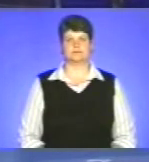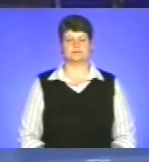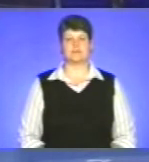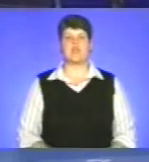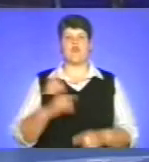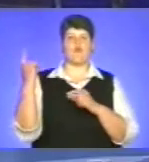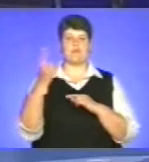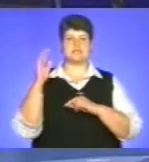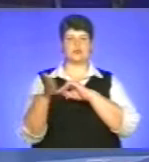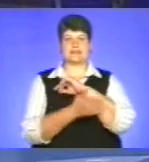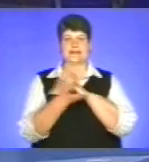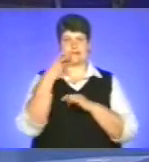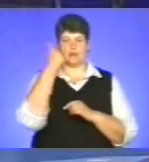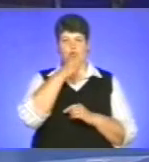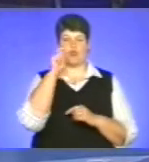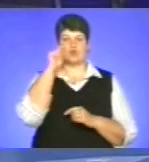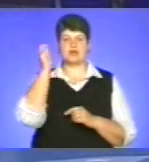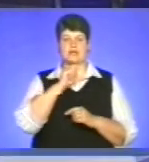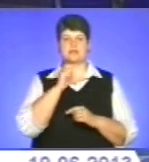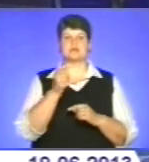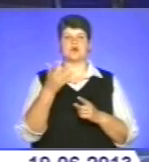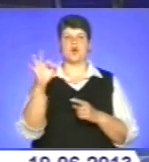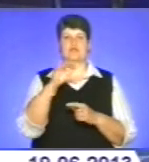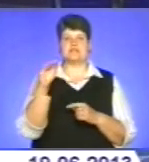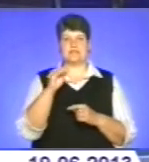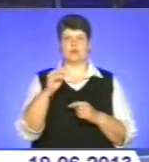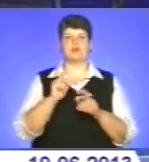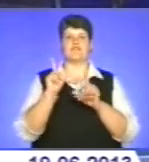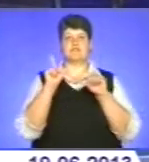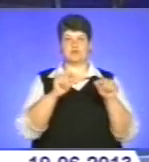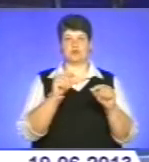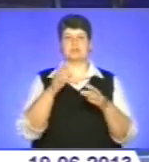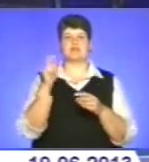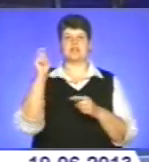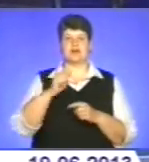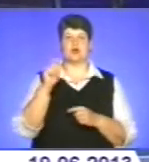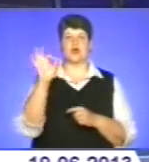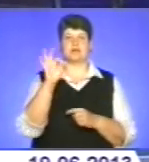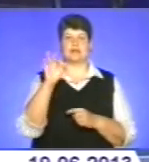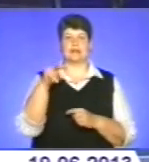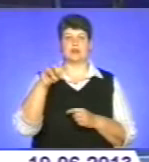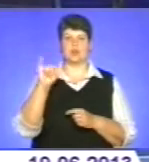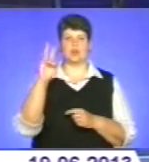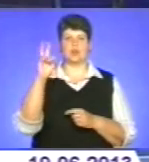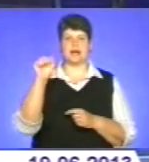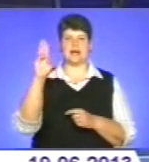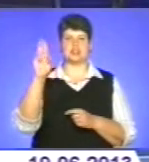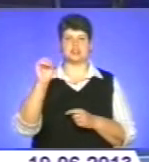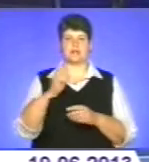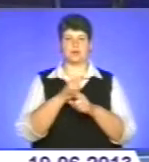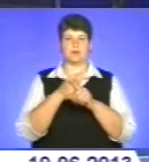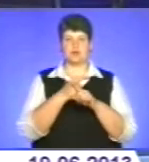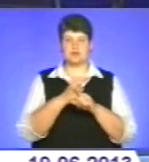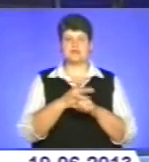Вперше за останні 3 роки в Україну з офіційним візитом прибув президент Білорусі Олександр Лукашенко. За цей час накопичилось багато питань щодо